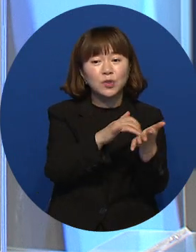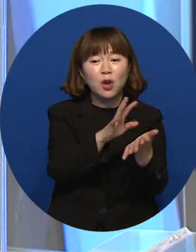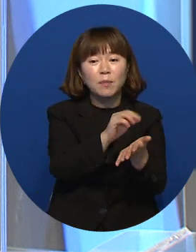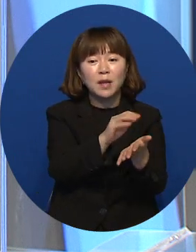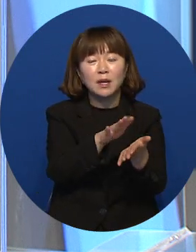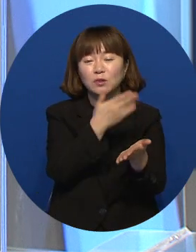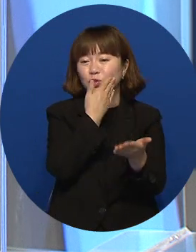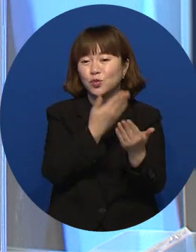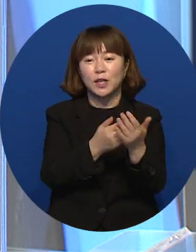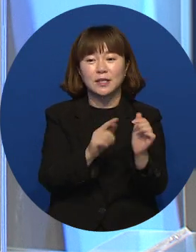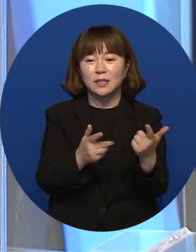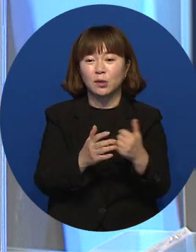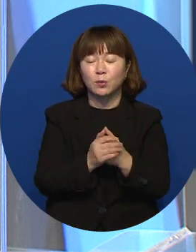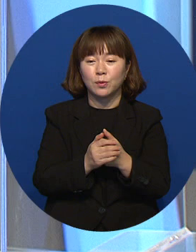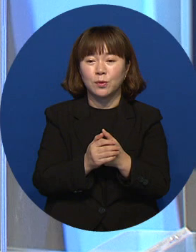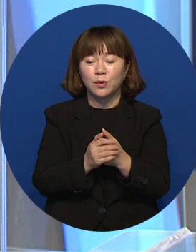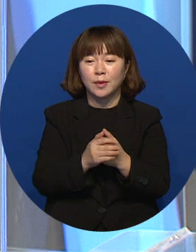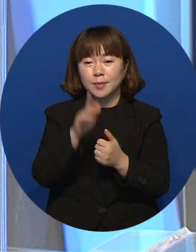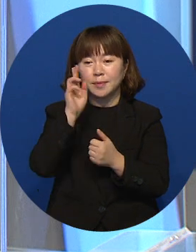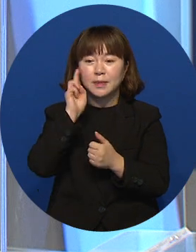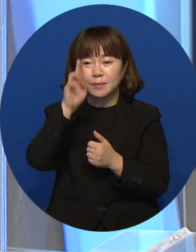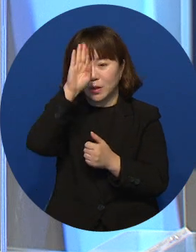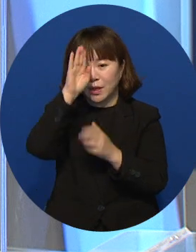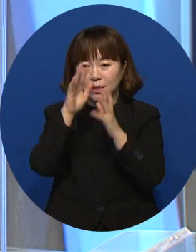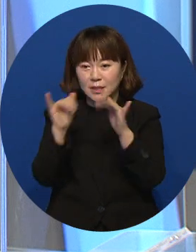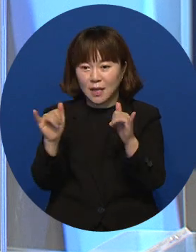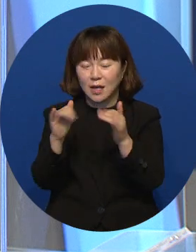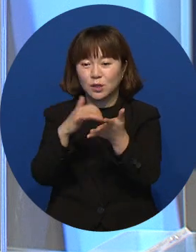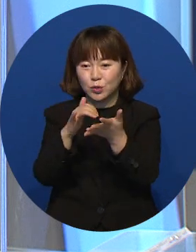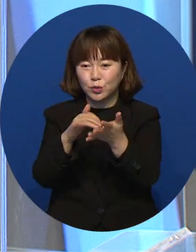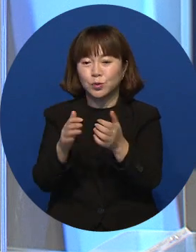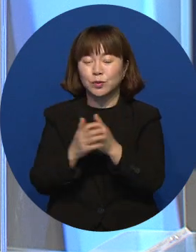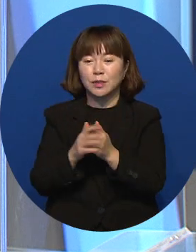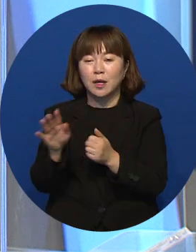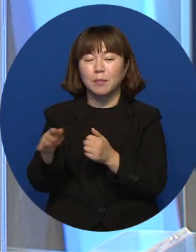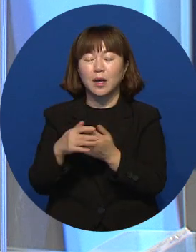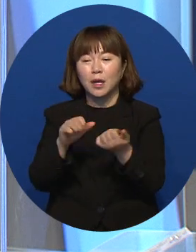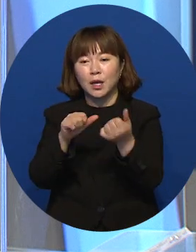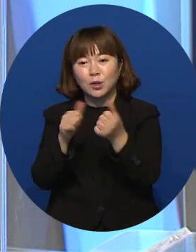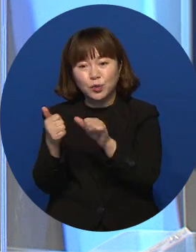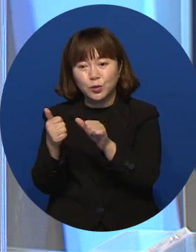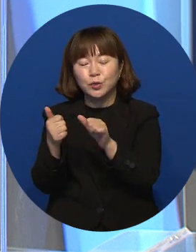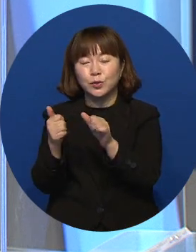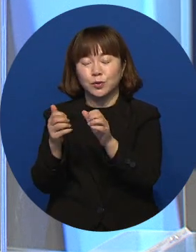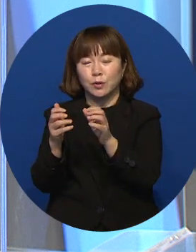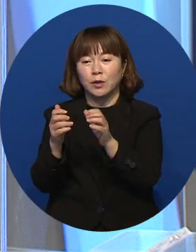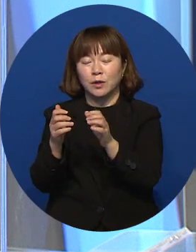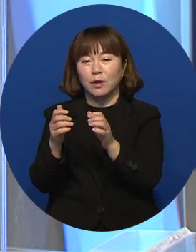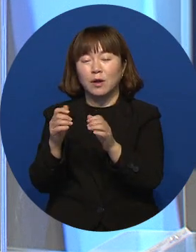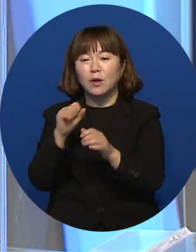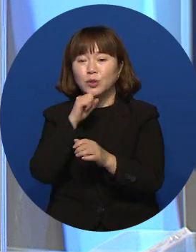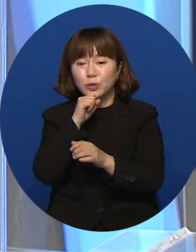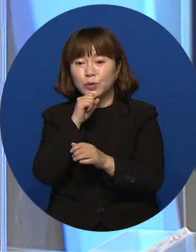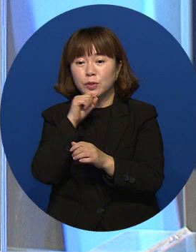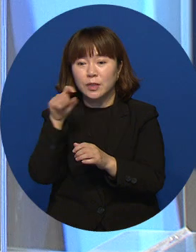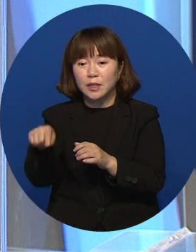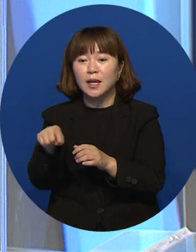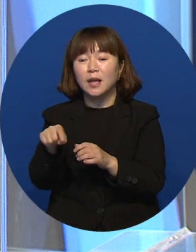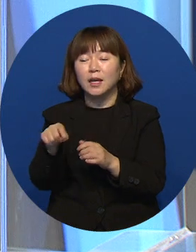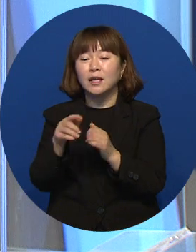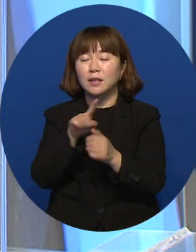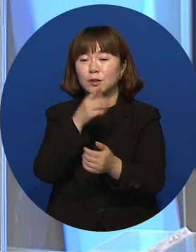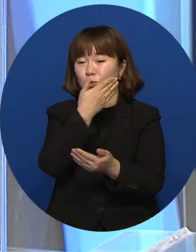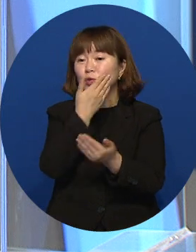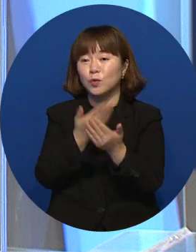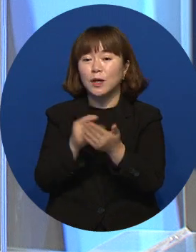중증환자 나 심 역률이 얼마나 높은지 고를 관리해 나가는 게 그냥 핵심이기 때문에 요 저희 시에서도 지금